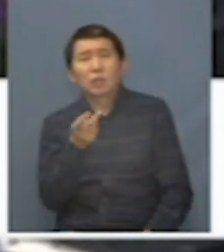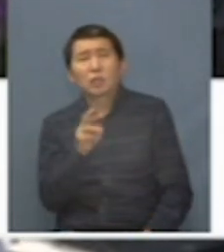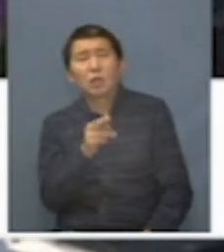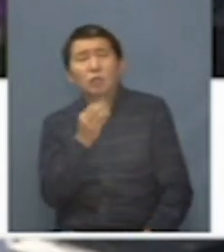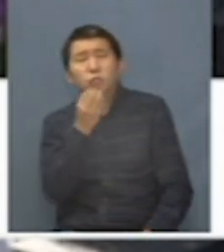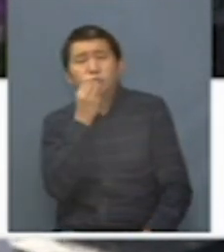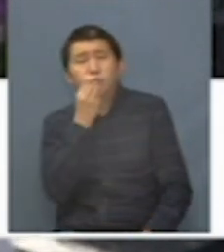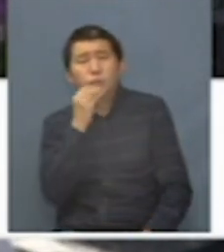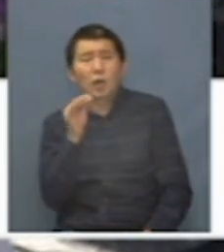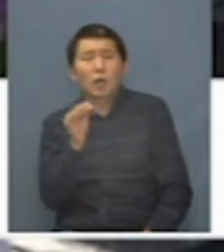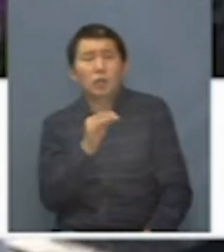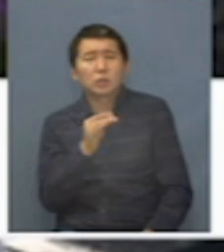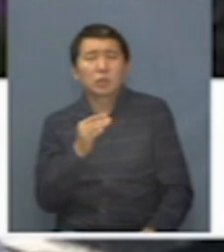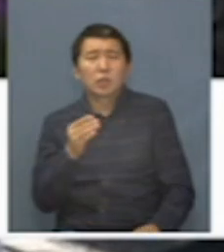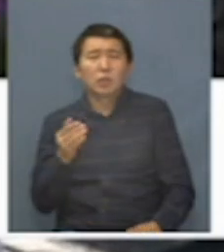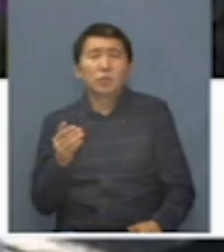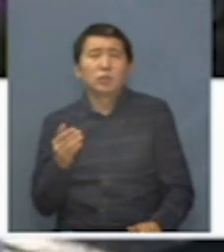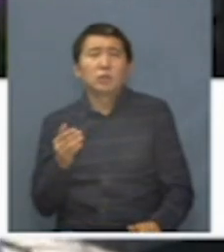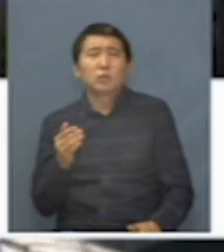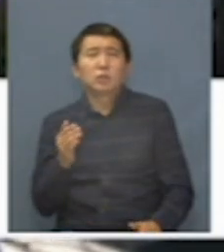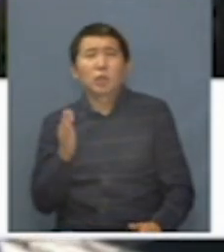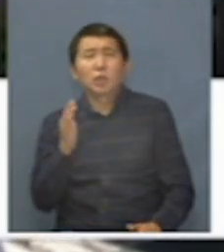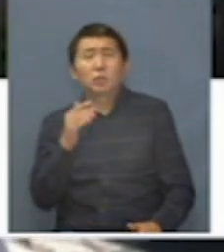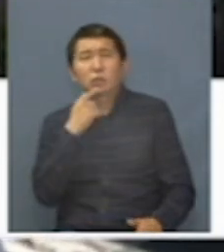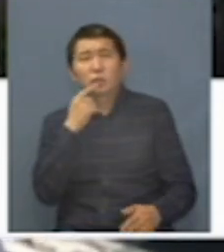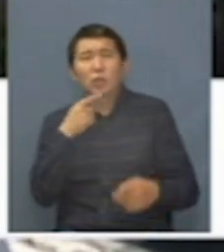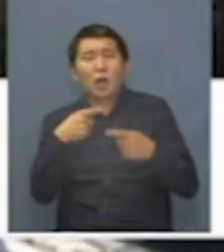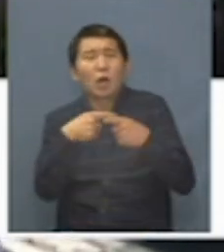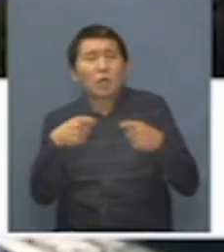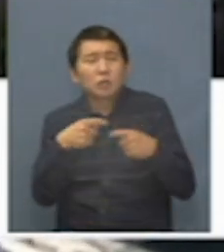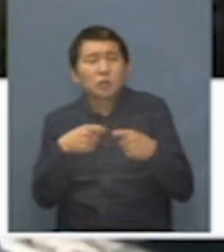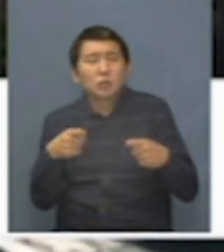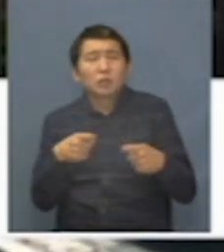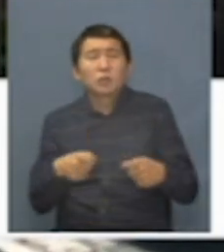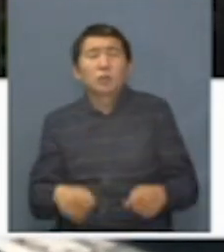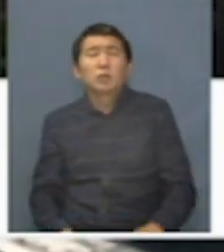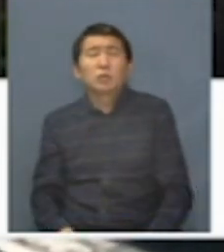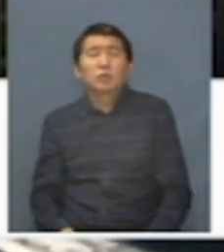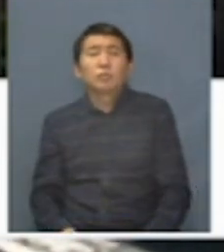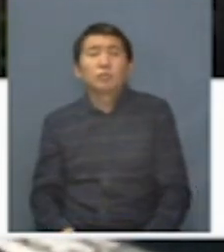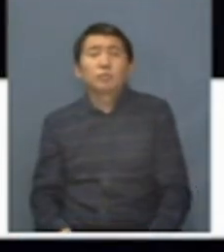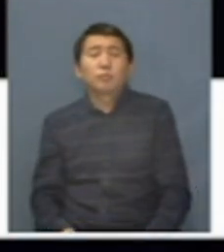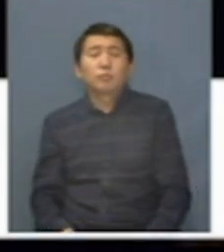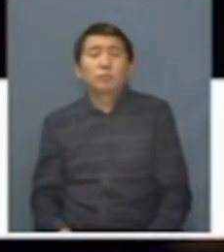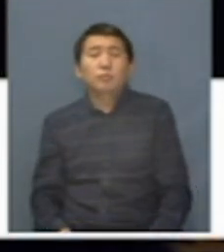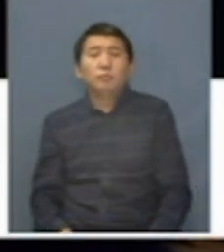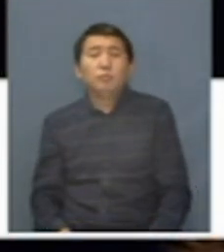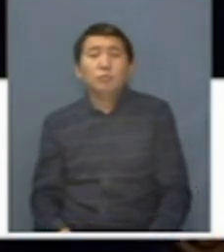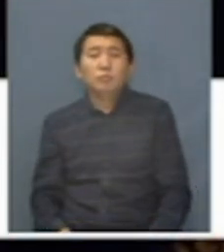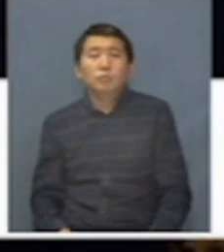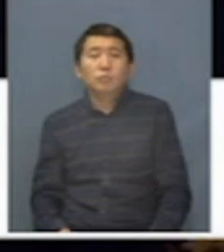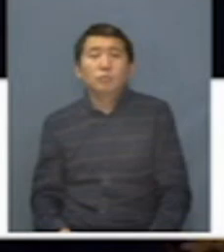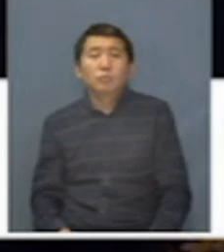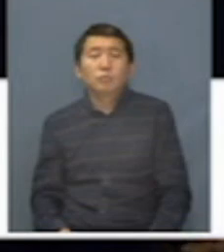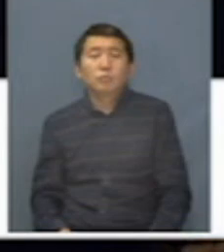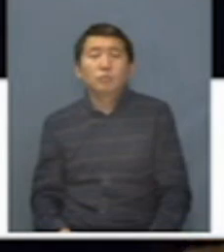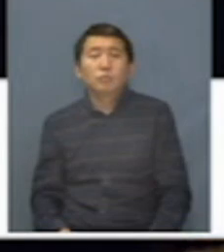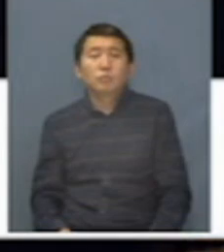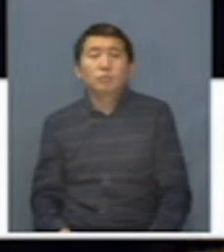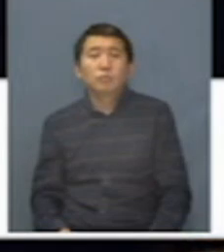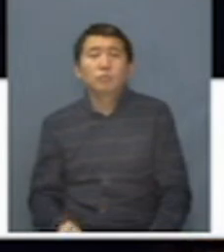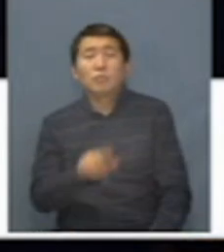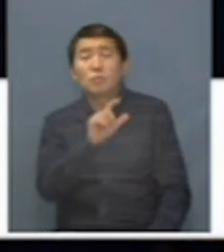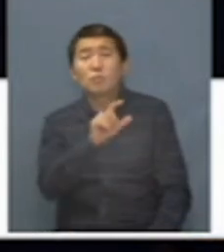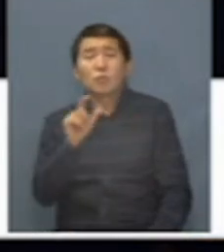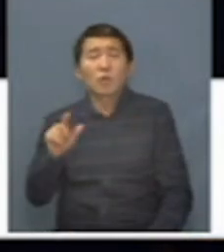и проживания сопровождение которое Берт на себя ответственность фирма или компания когда есть сопровождение то Люди не